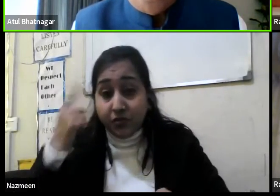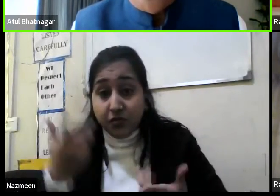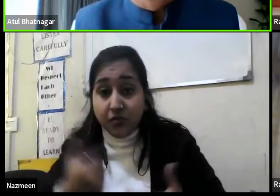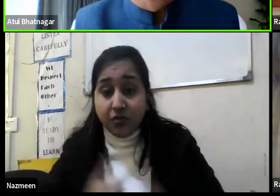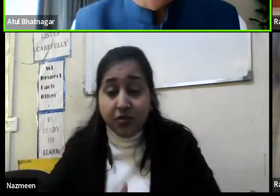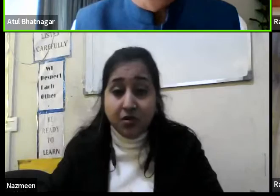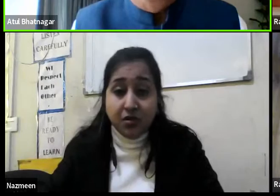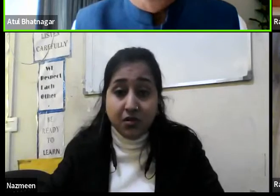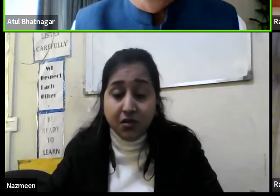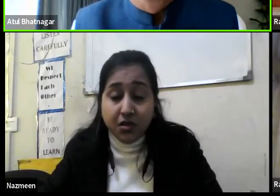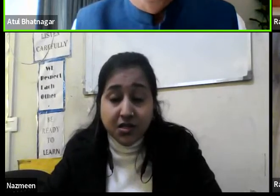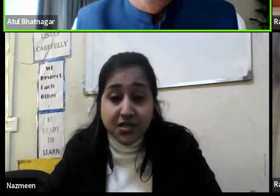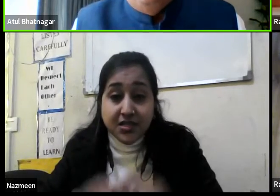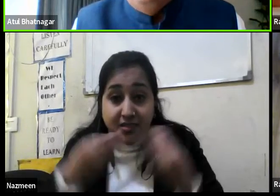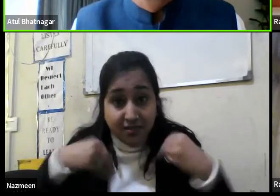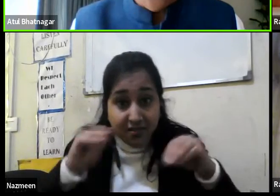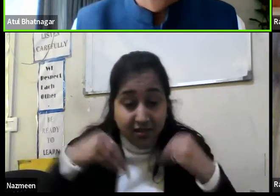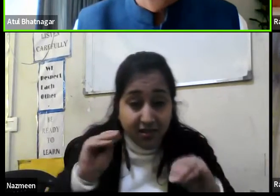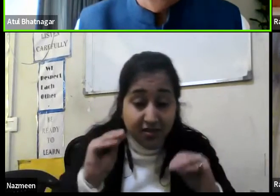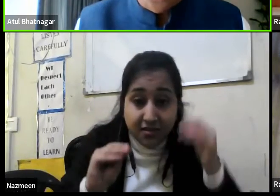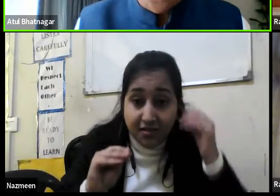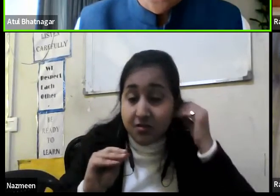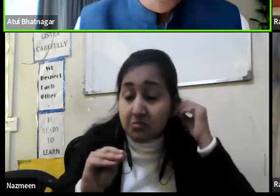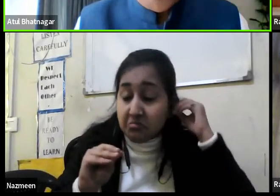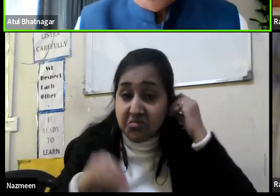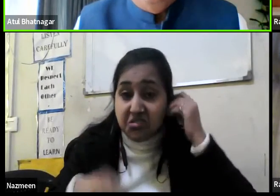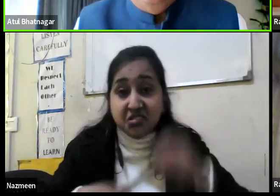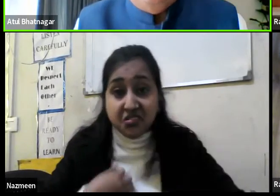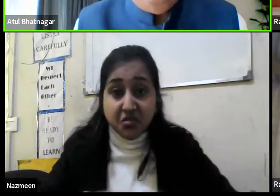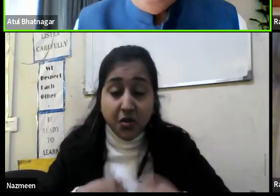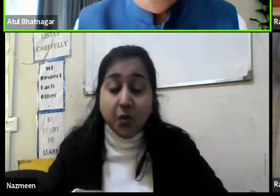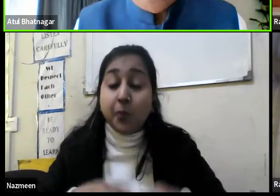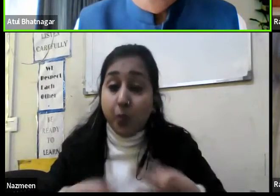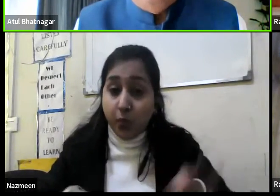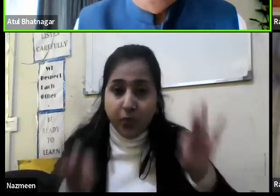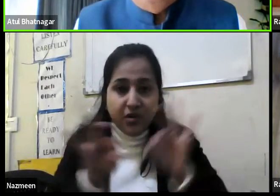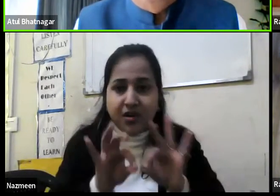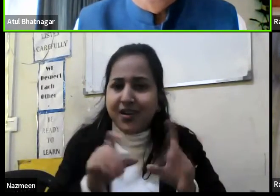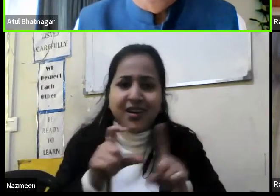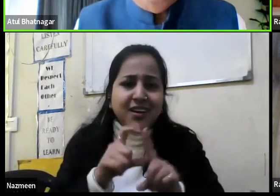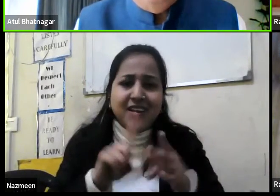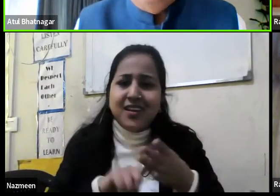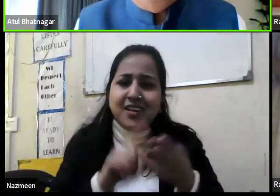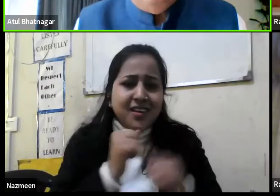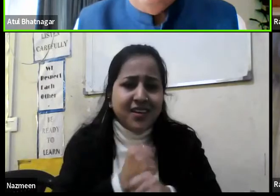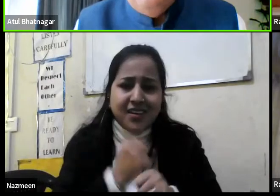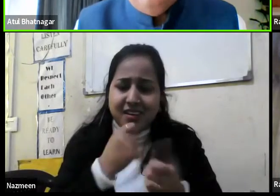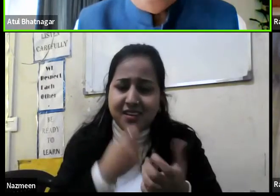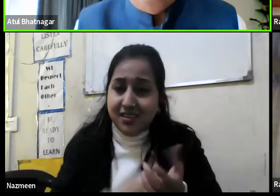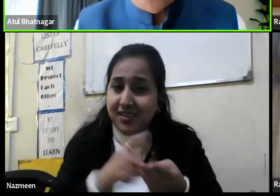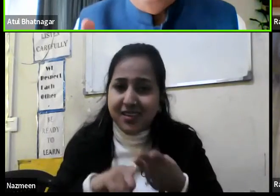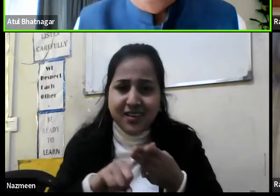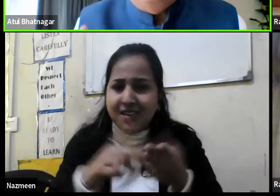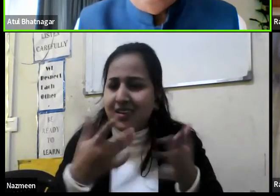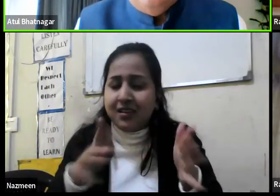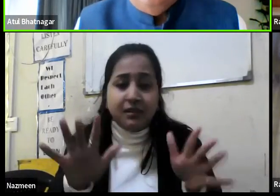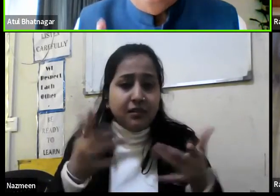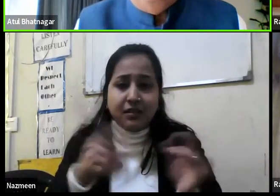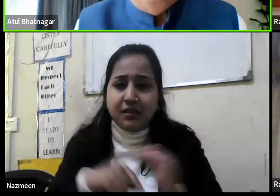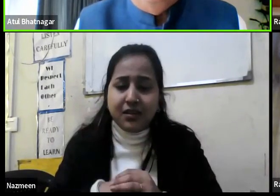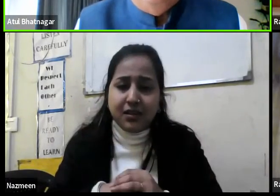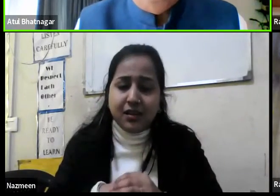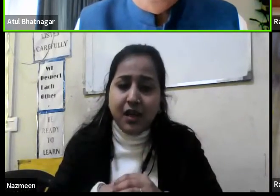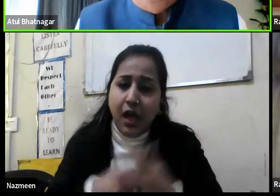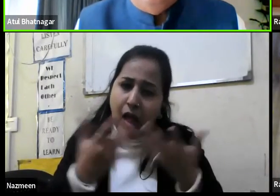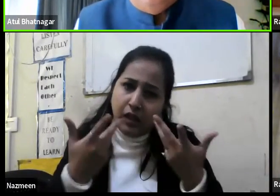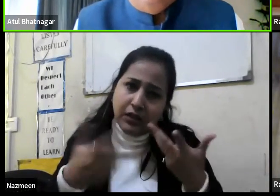तरह से सेल्फ स्टार्टर स्पिरिट है, वो होनी बहुत जरूरी है। इसके लिए कोई डिग्री का जरूरत नहीं है, इसकी कोई ऐसा वो नहीं। जैसे ने कहा